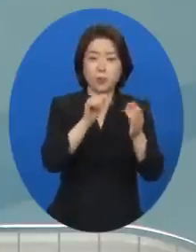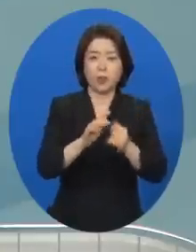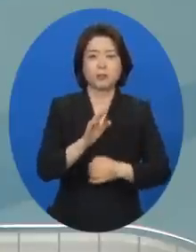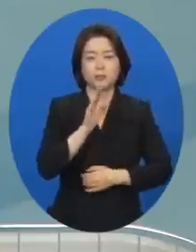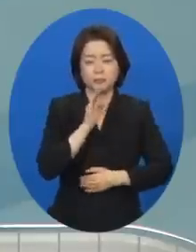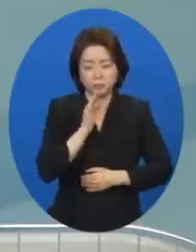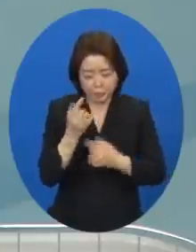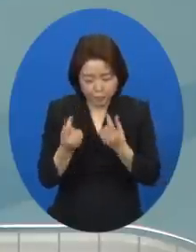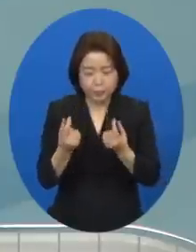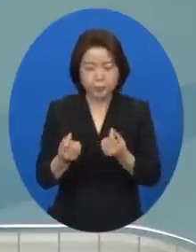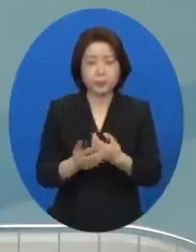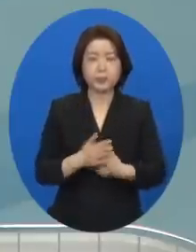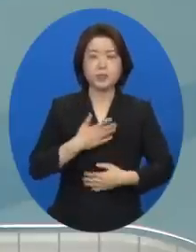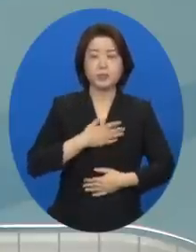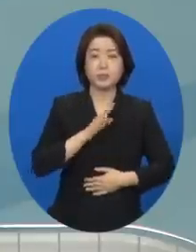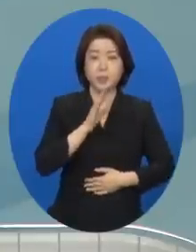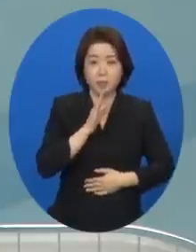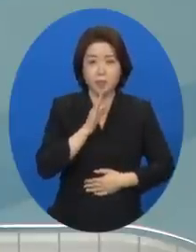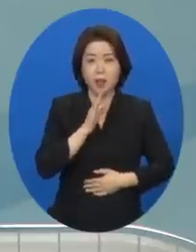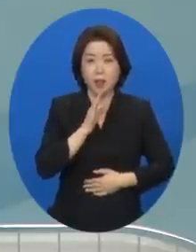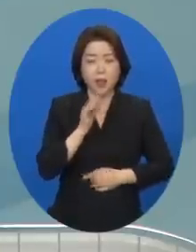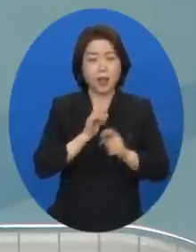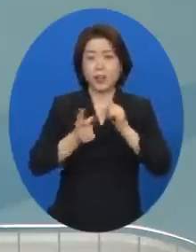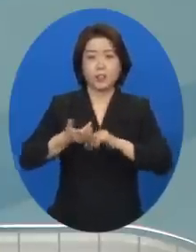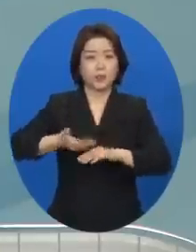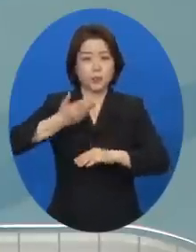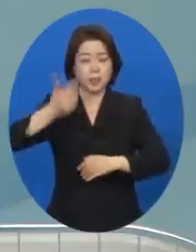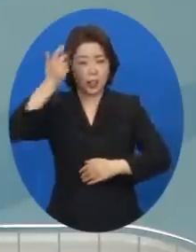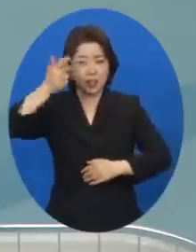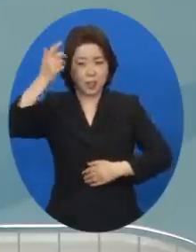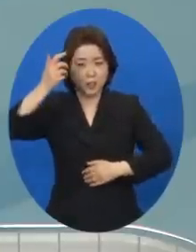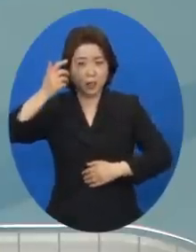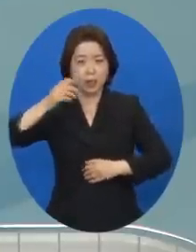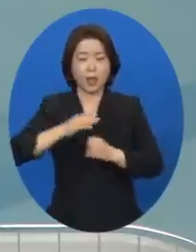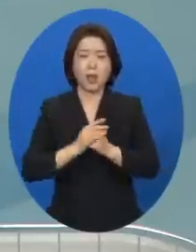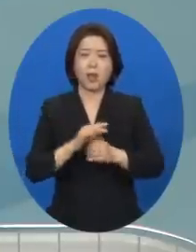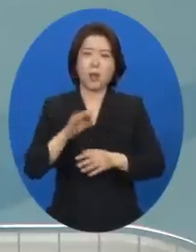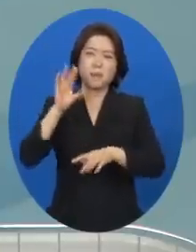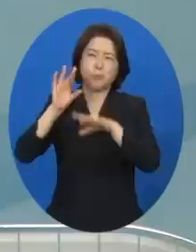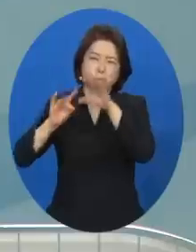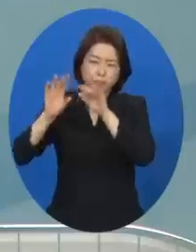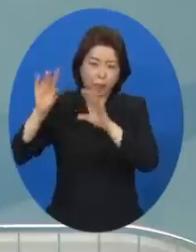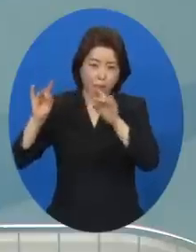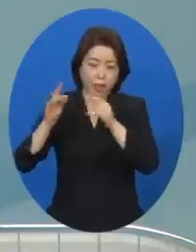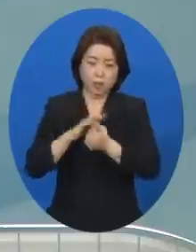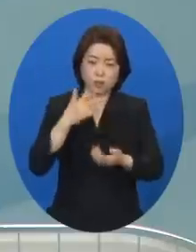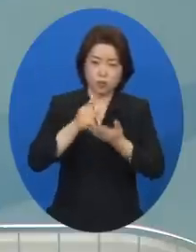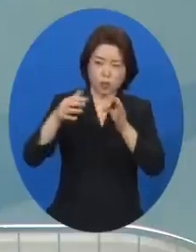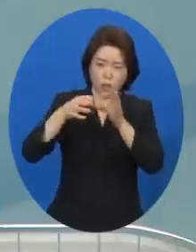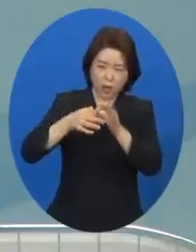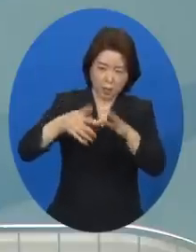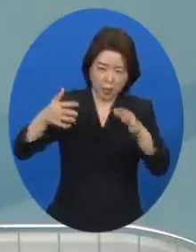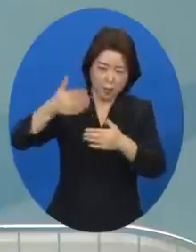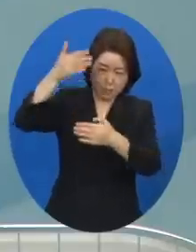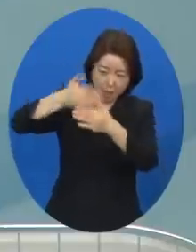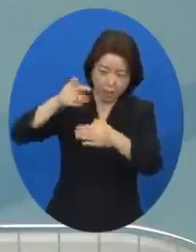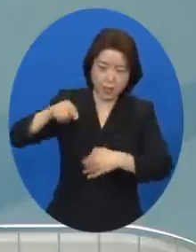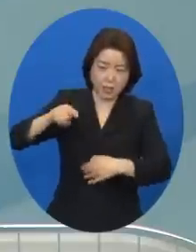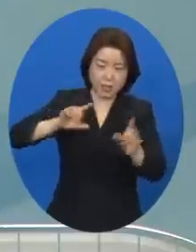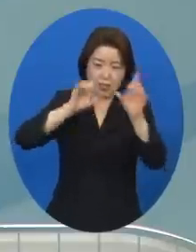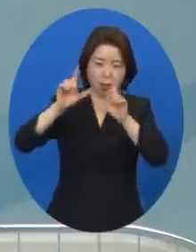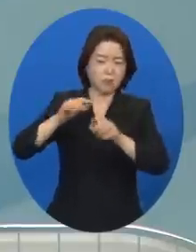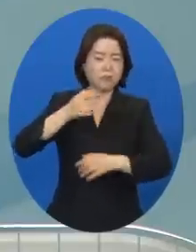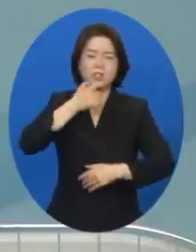제가 정말 더 울상 영적인 궁핍한 상태에 주님과 관계가 끊어진 삶을 살고 싶지 않습니다